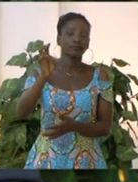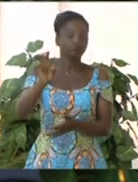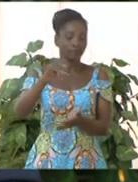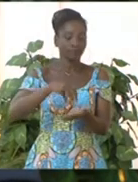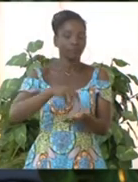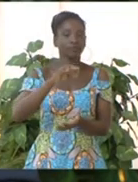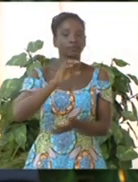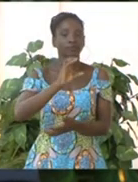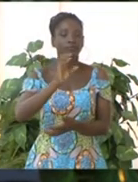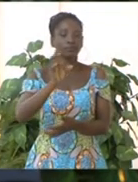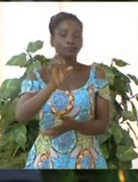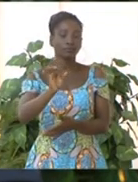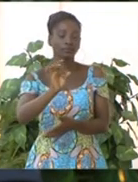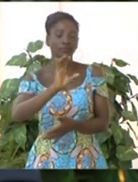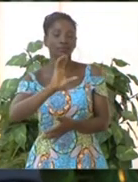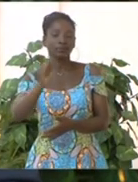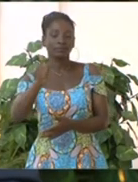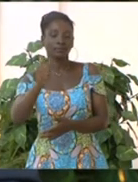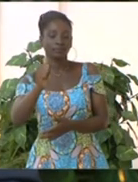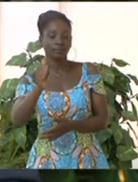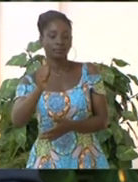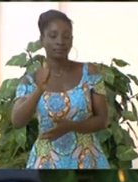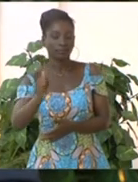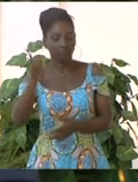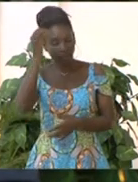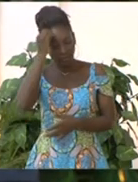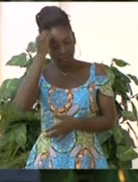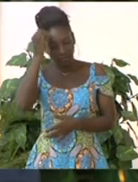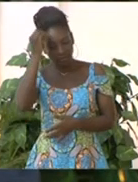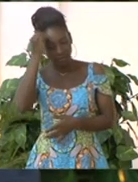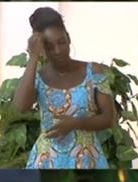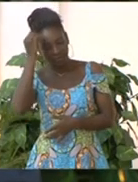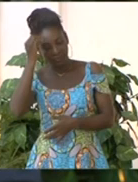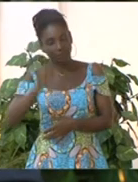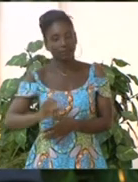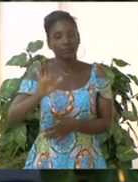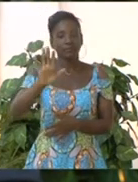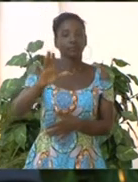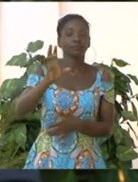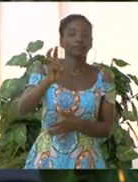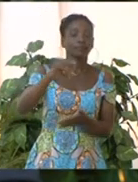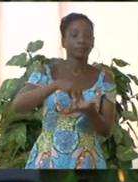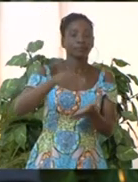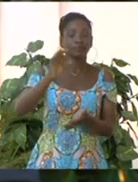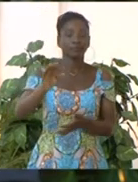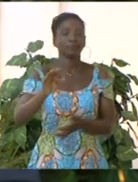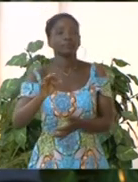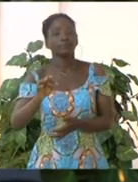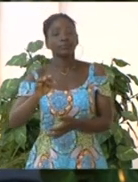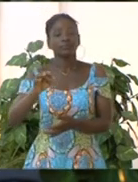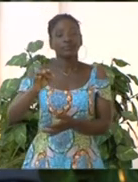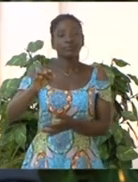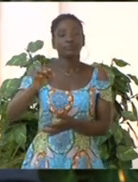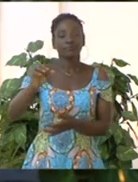car à 6606 soit 97,47 % affi n'guessan pascal